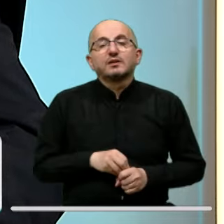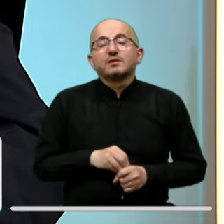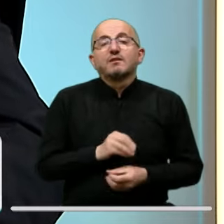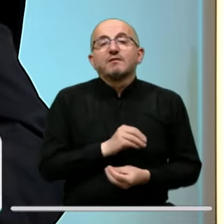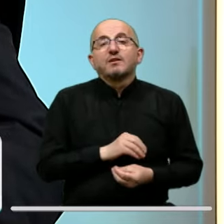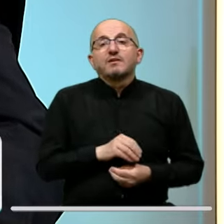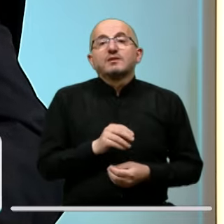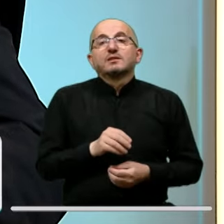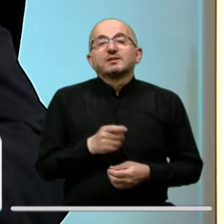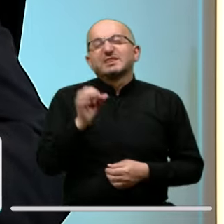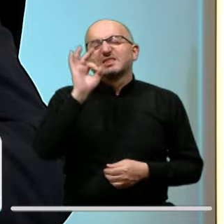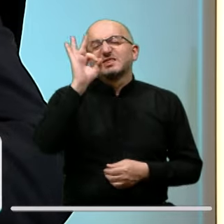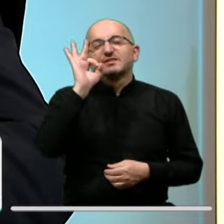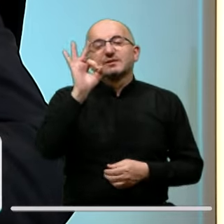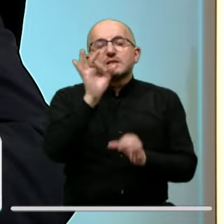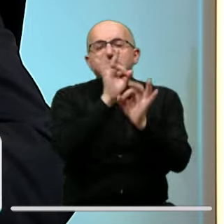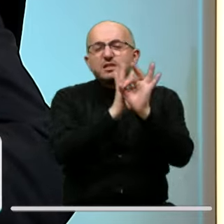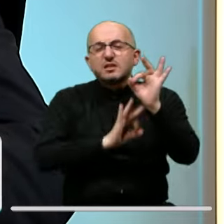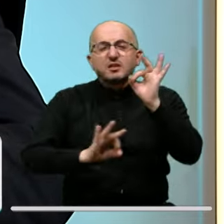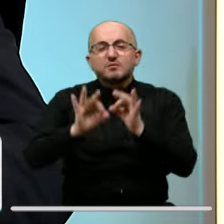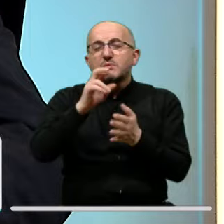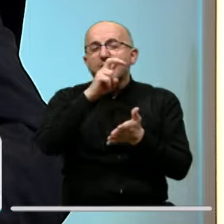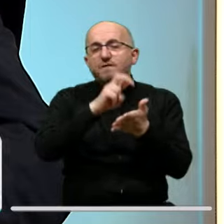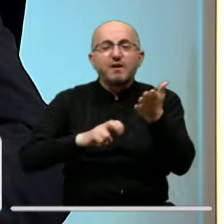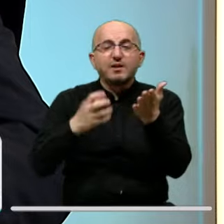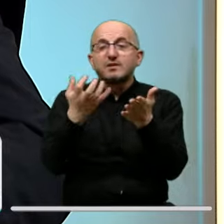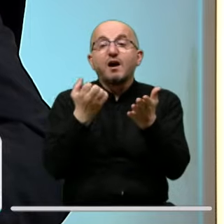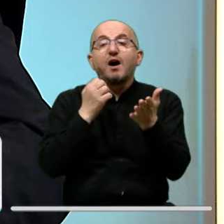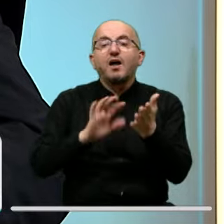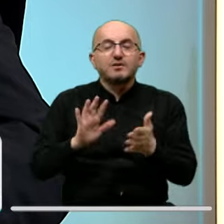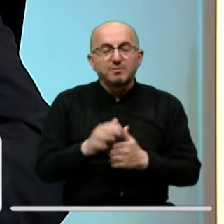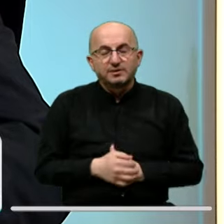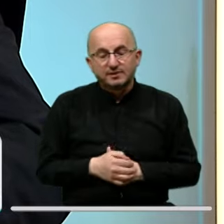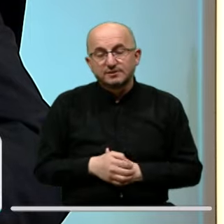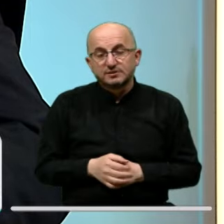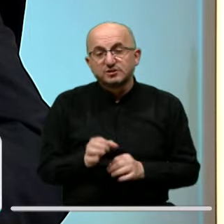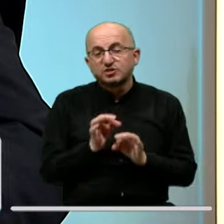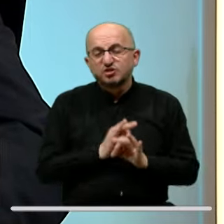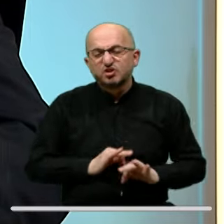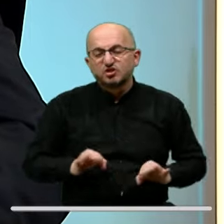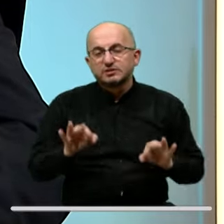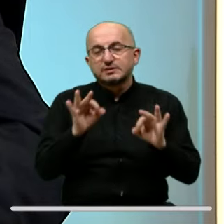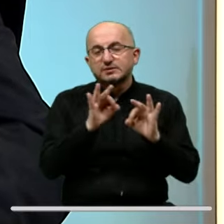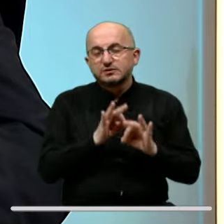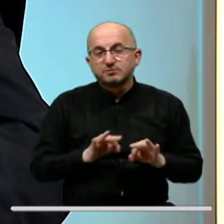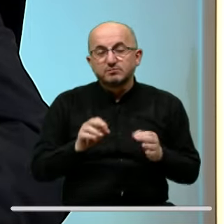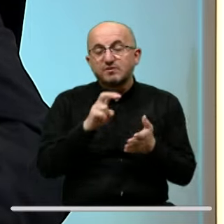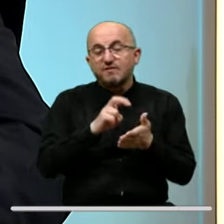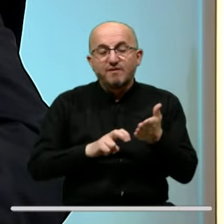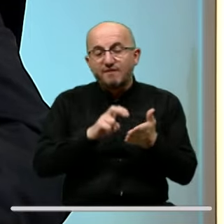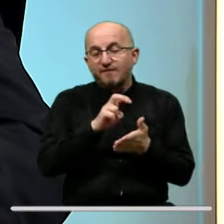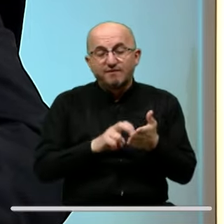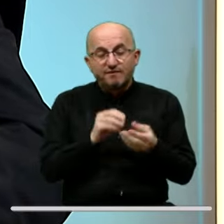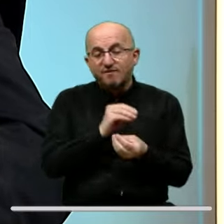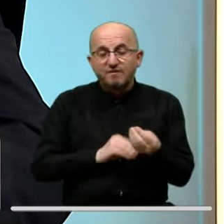Eee sıfır yani Hiçbir vergi Almazlarsa hiçbir vergi Almazlarsa Yani